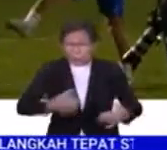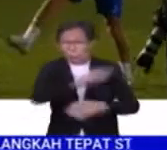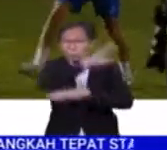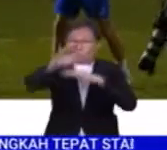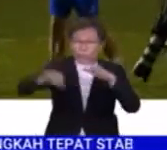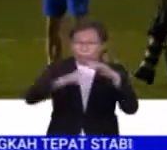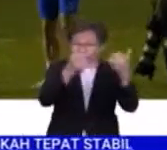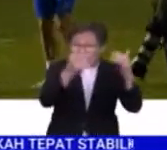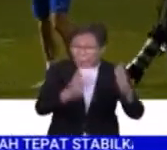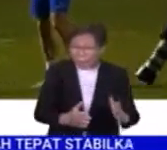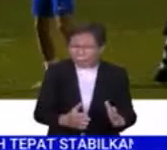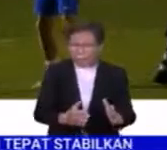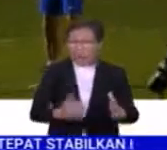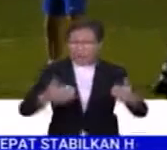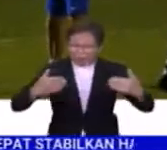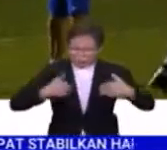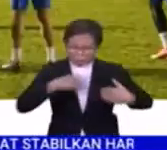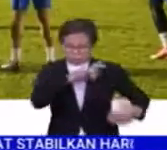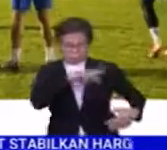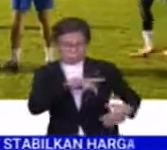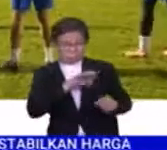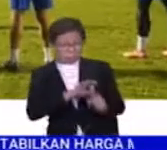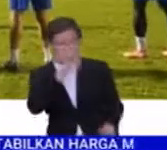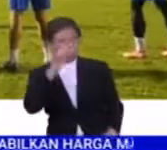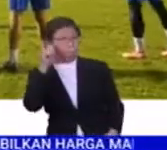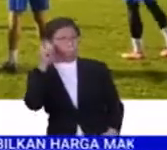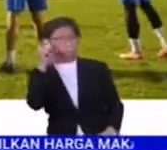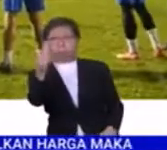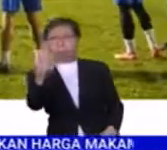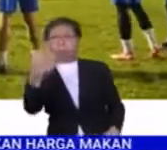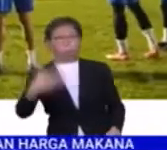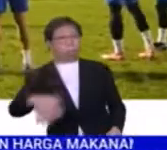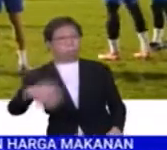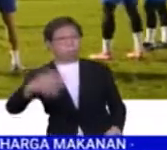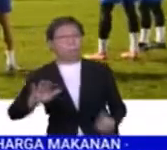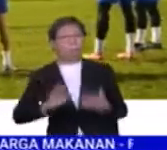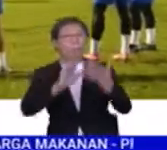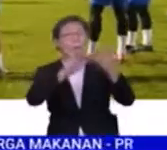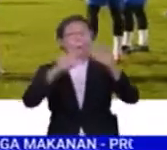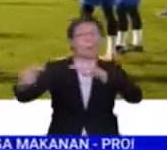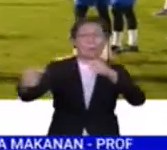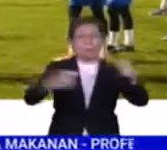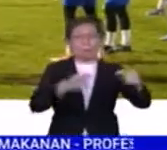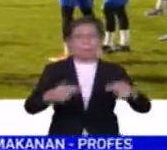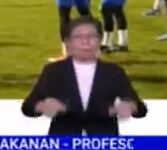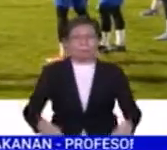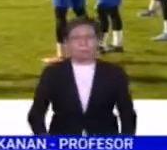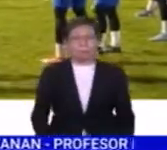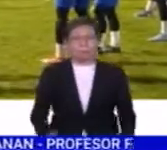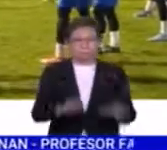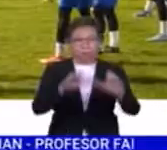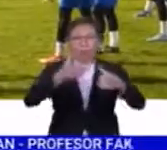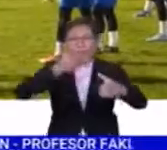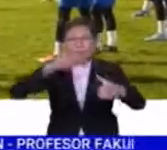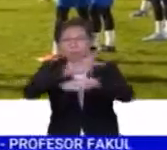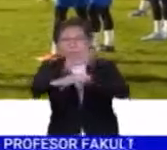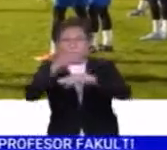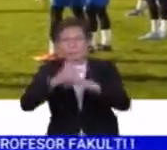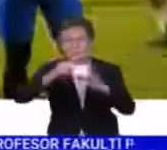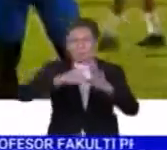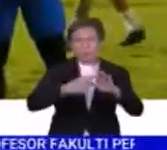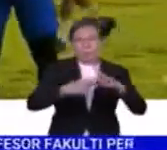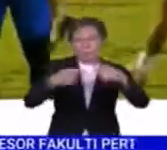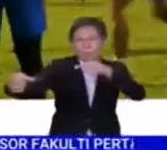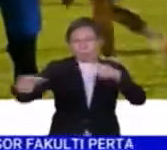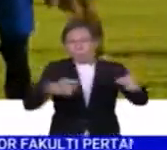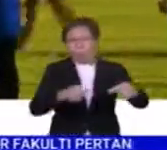semua pemain memiliki semangat yang luar biasa bagi menghadapi perlawanan. Skuad muda kebangsaan memulakan